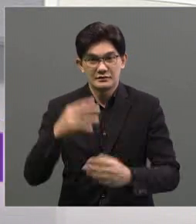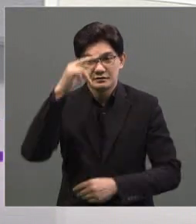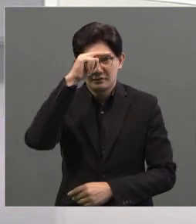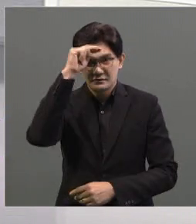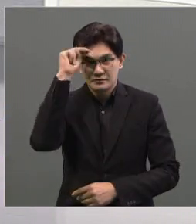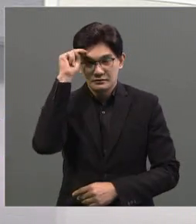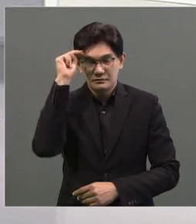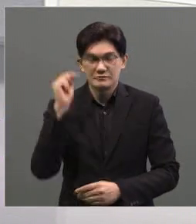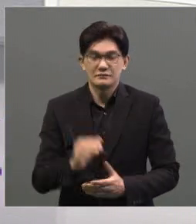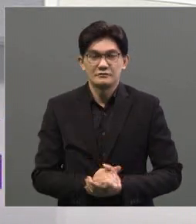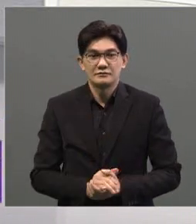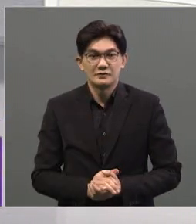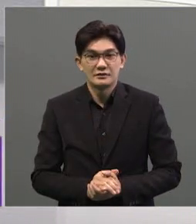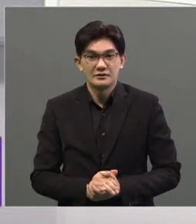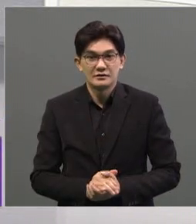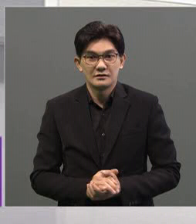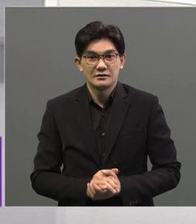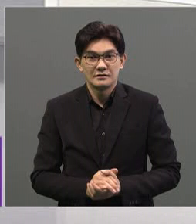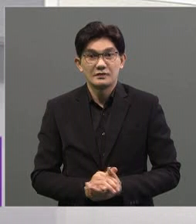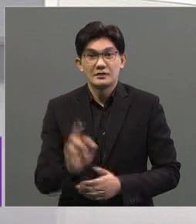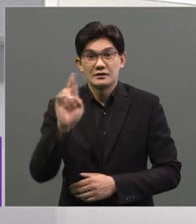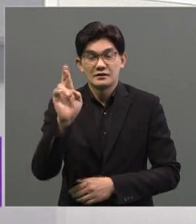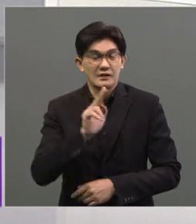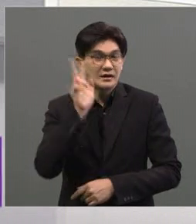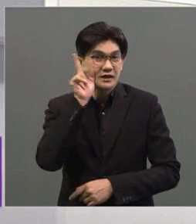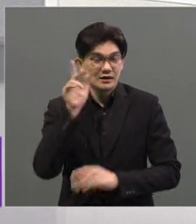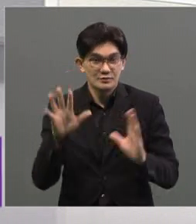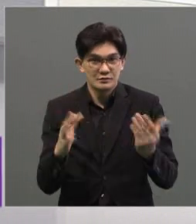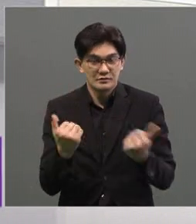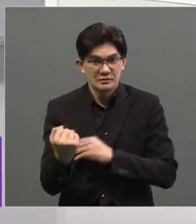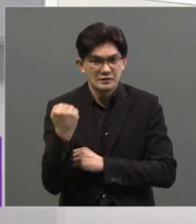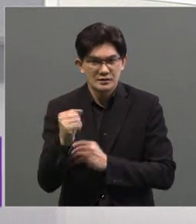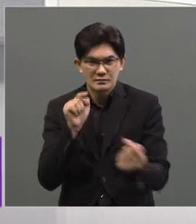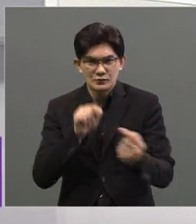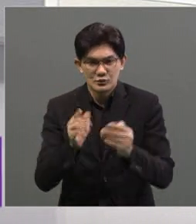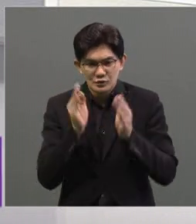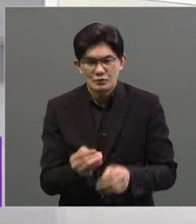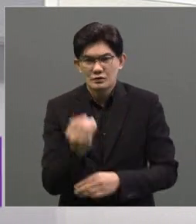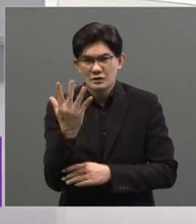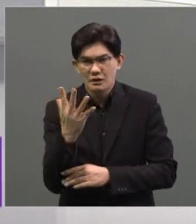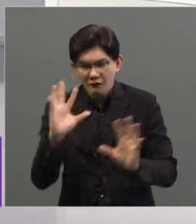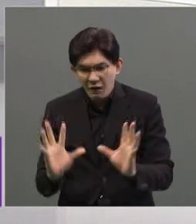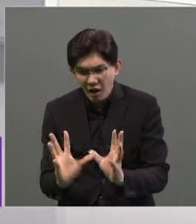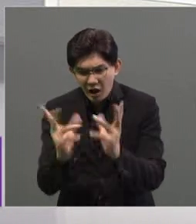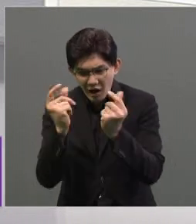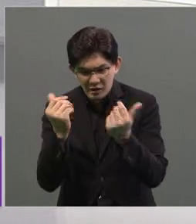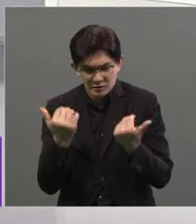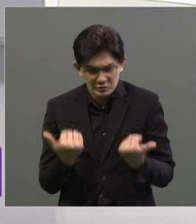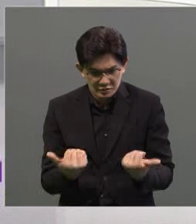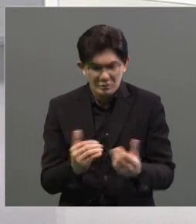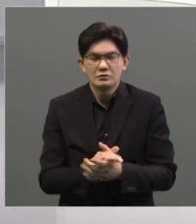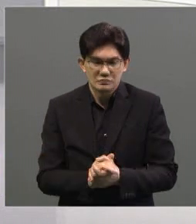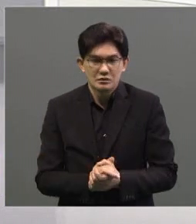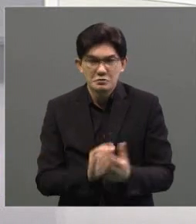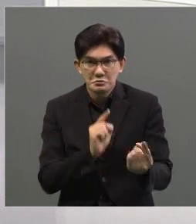จารย์ชนานพุทธิยะมงคลกุลค่ะ ทีนี้ประเด็นข่าวเข้มข้นเช่นเคยครับมันจะเป็นการหายตัวไปของ5ชีวิตปริศนาที่ปรากฏว่าล่าสุดโอละพ่อน